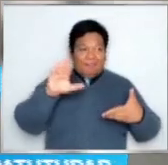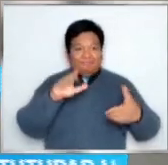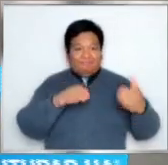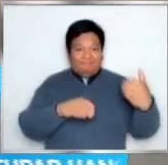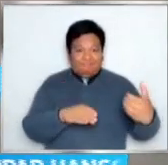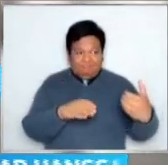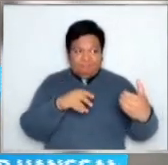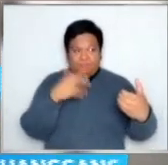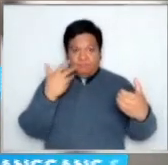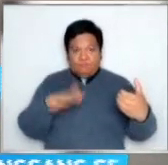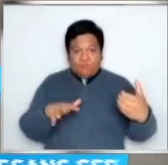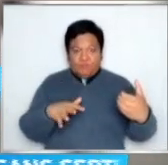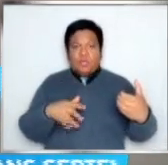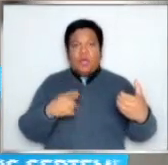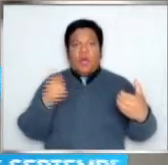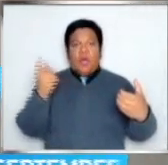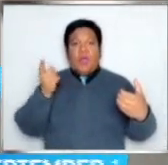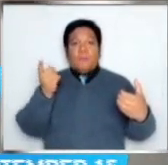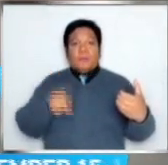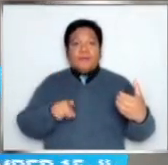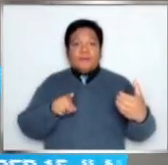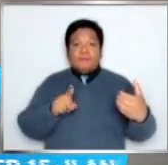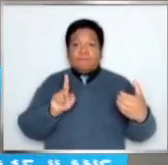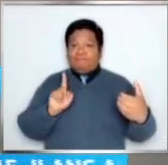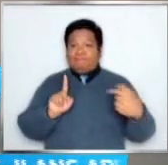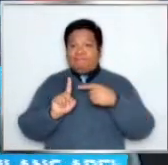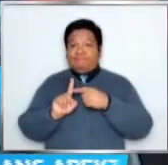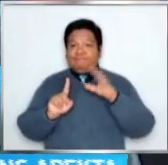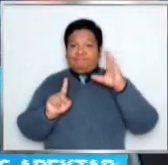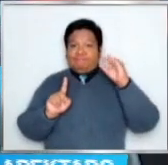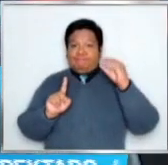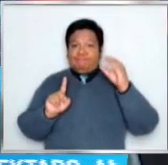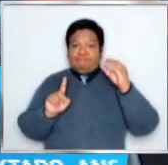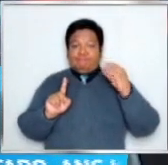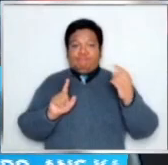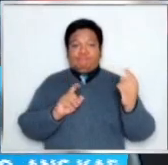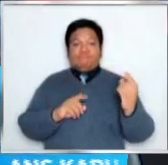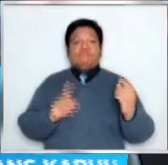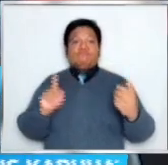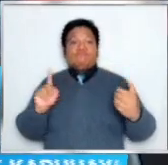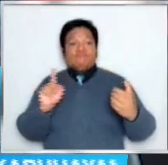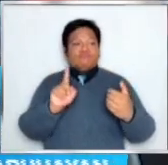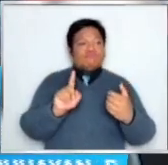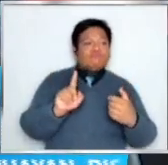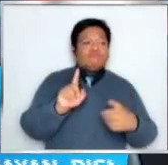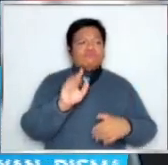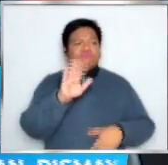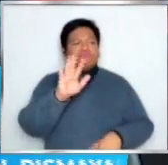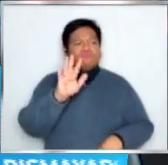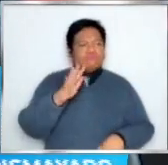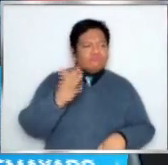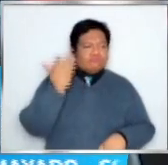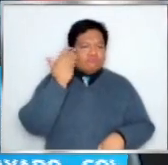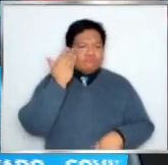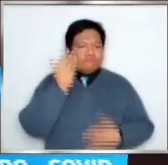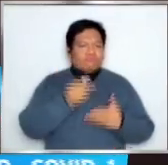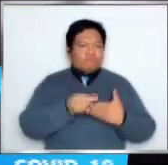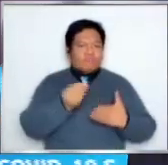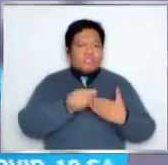stealing. Ang sumalisi sa kanya. Ay, maayos na ganyan, te. Lalaking nagkunwaring bibili ng rubber shoes na ang